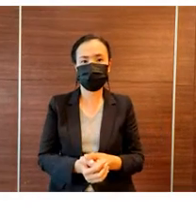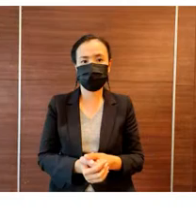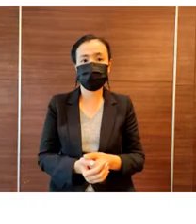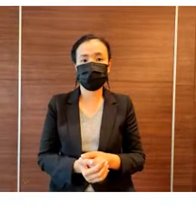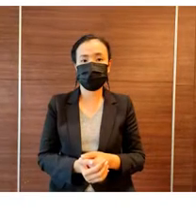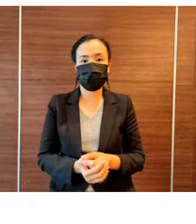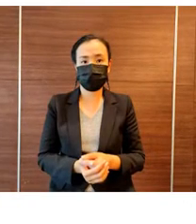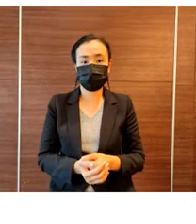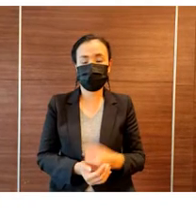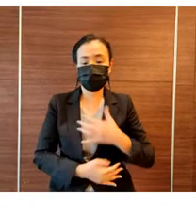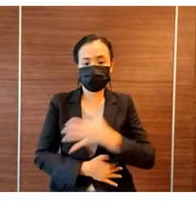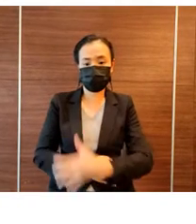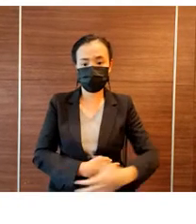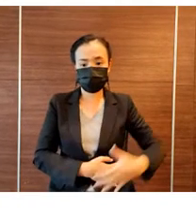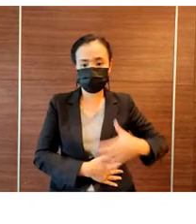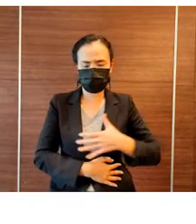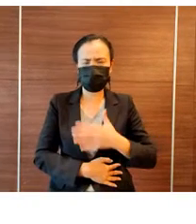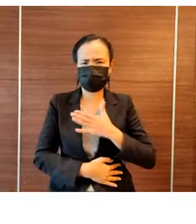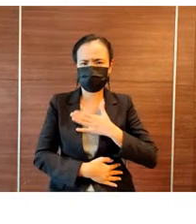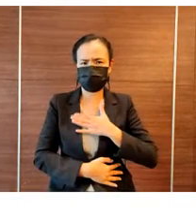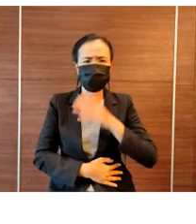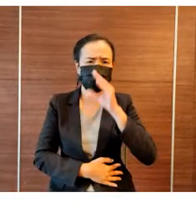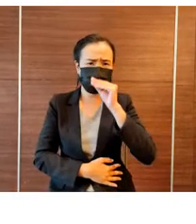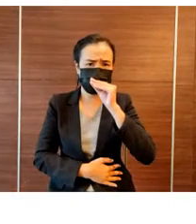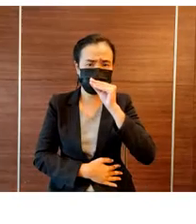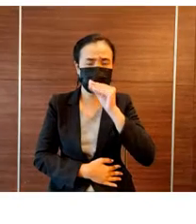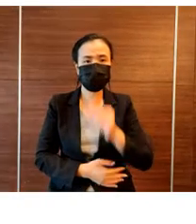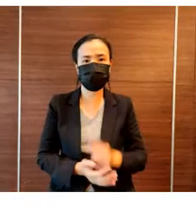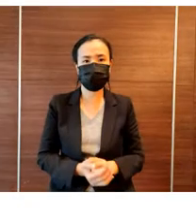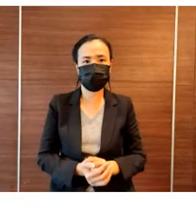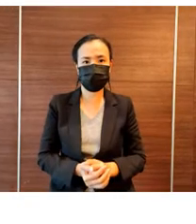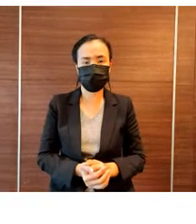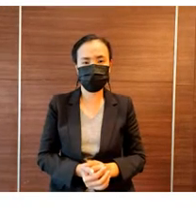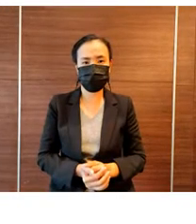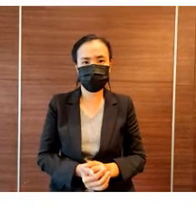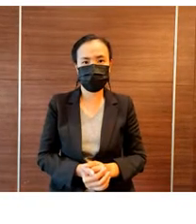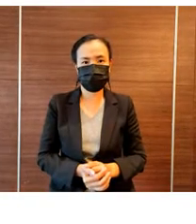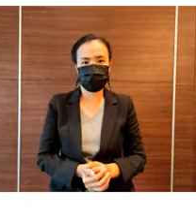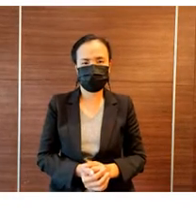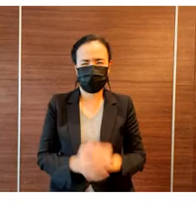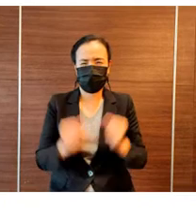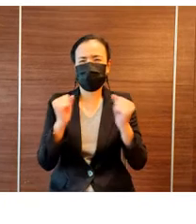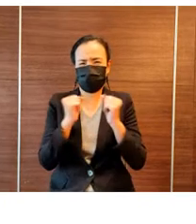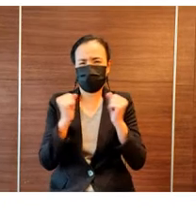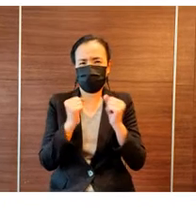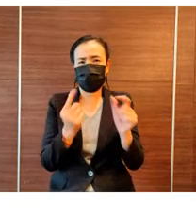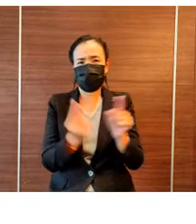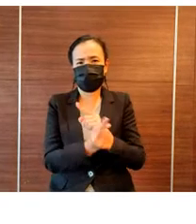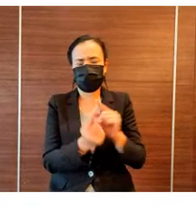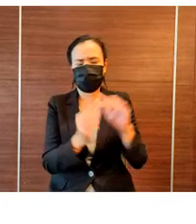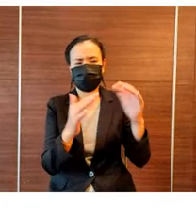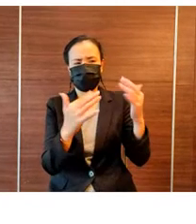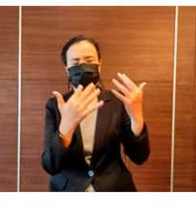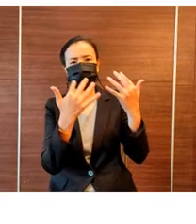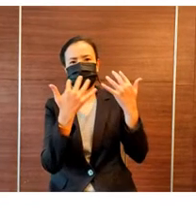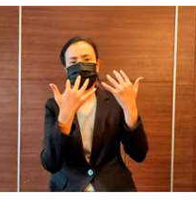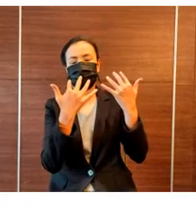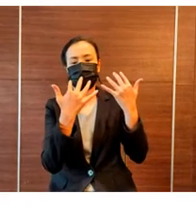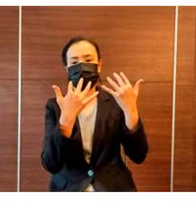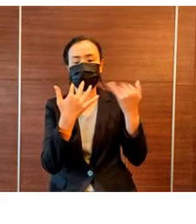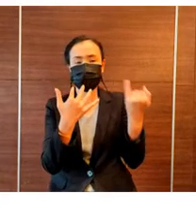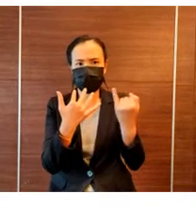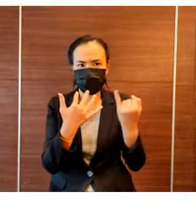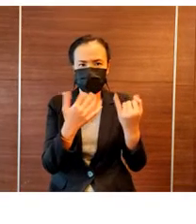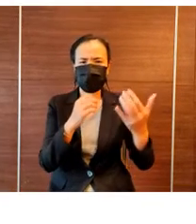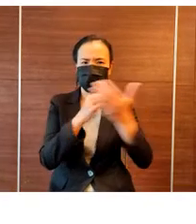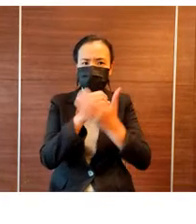าสู่บริการทางด้านสุขภาพเรื่องหนึ่งนะคะที่พี่จ๋าพูดถึงด้วยก็คือเรื่องของการที่กลัวว่าสังคมจะมองว่าเราเป็นผู้ที่ใ